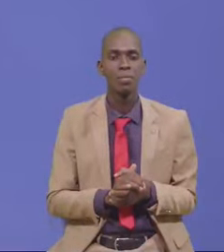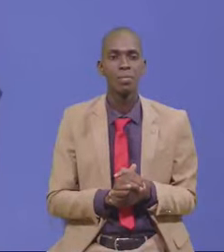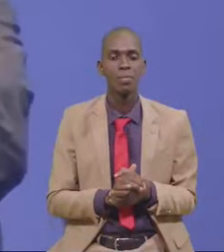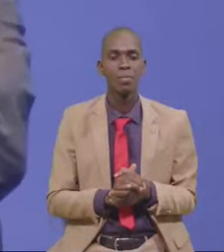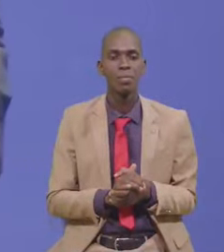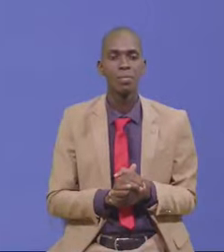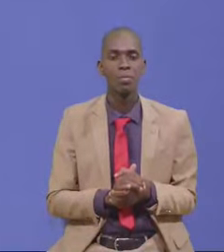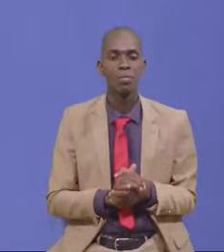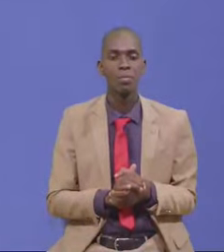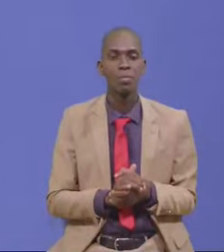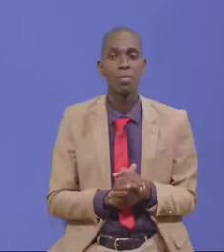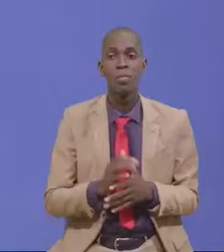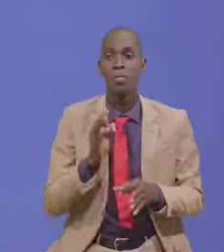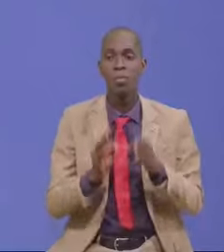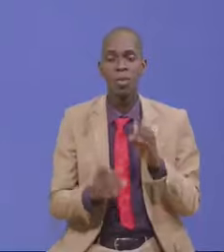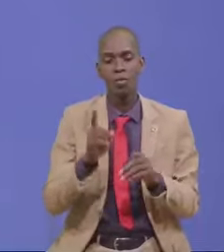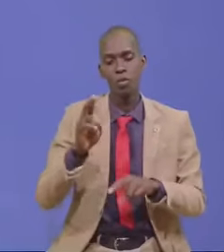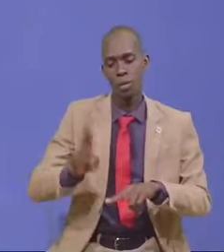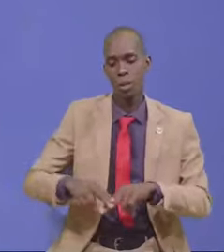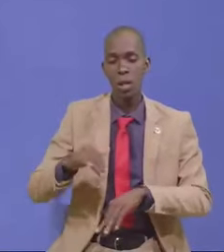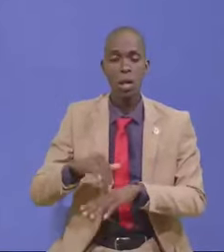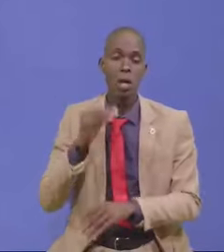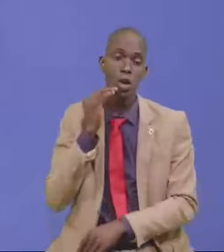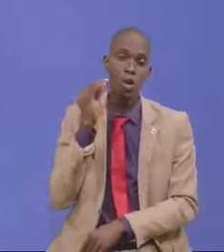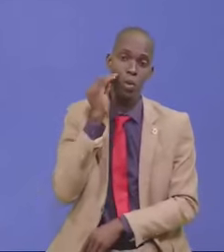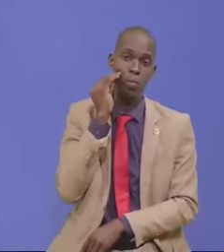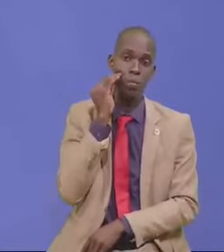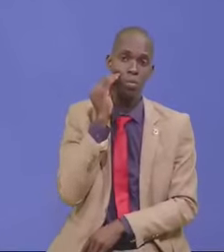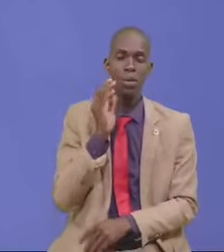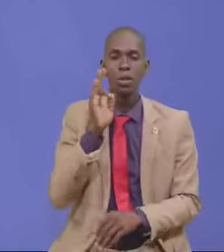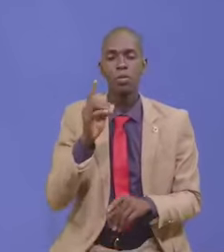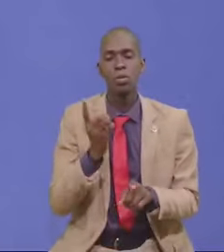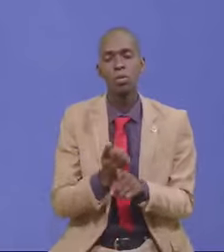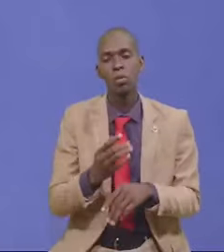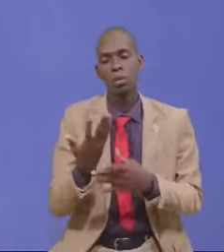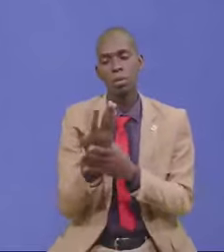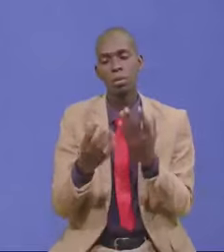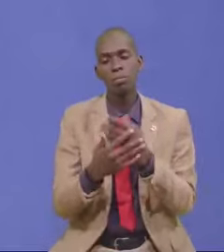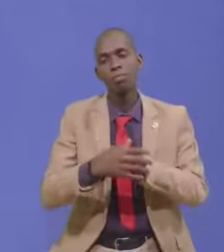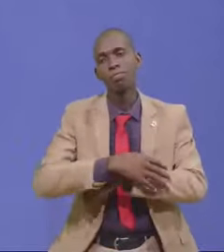Si vous asseyez à la maison, si vous croisez les bras,